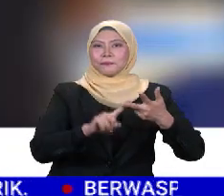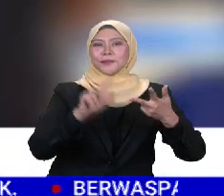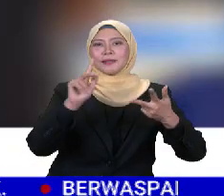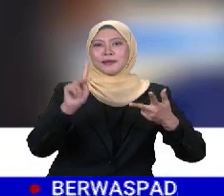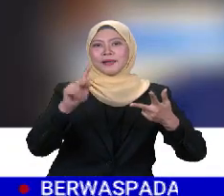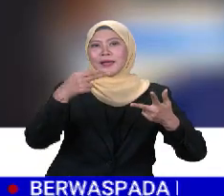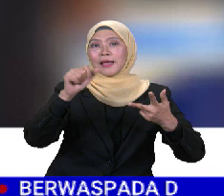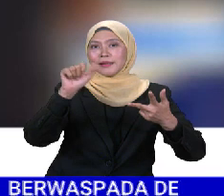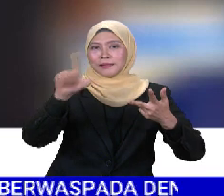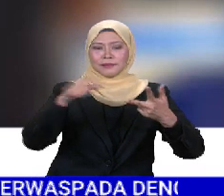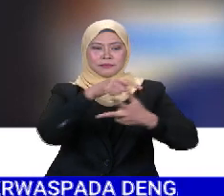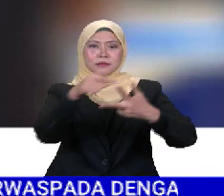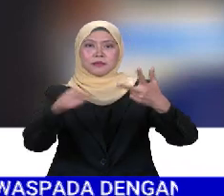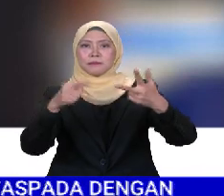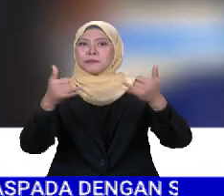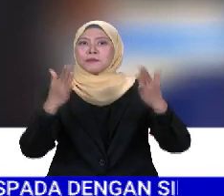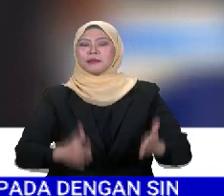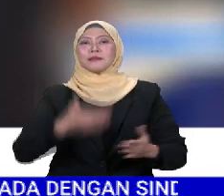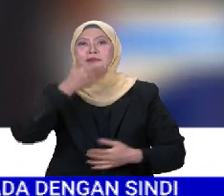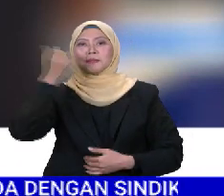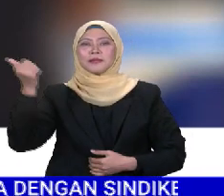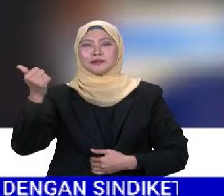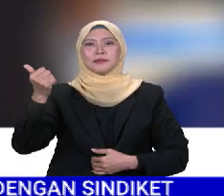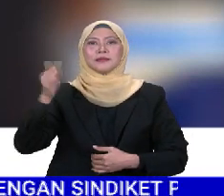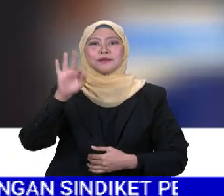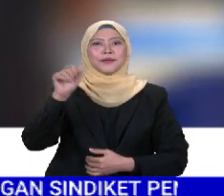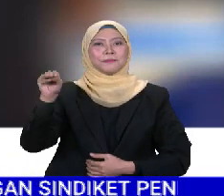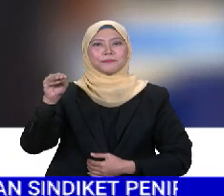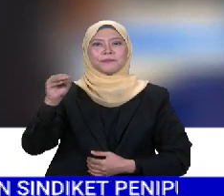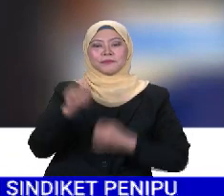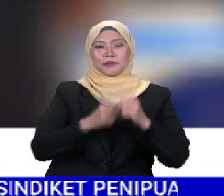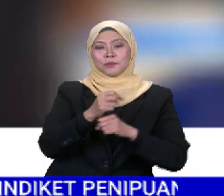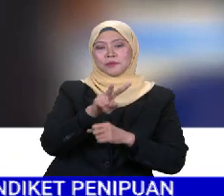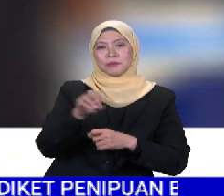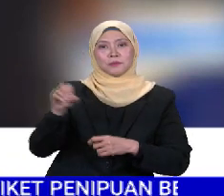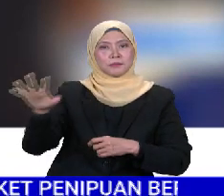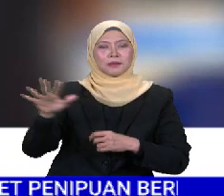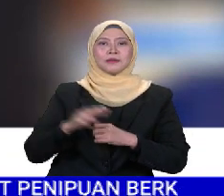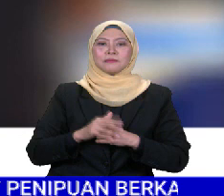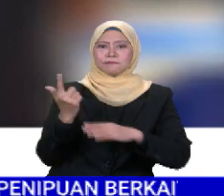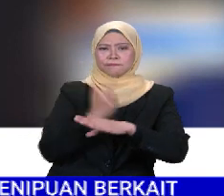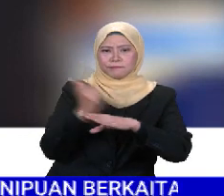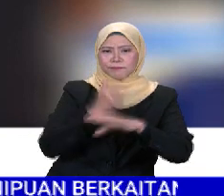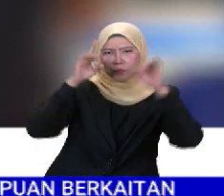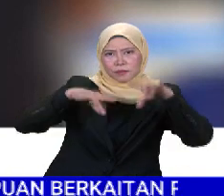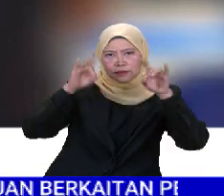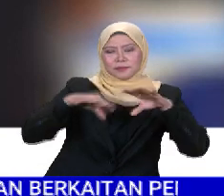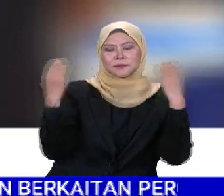Khalil yang juga antara pemain terbaik AMD generasi 2005. Mereka dijangka menjalani latihan percubaan